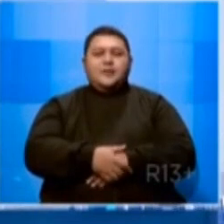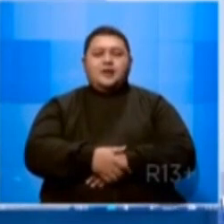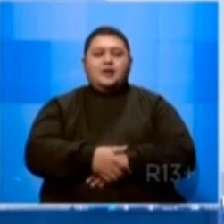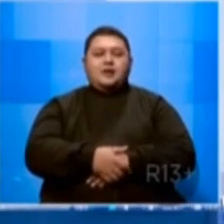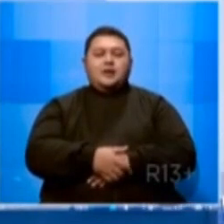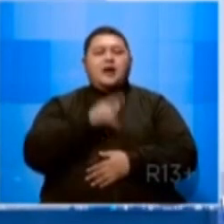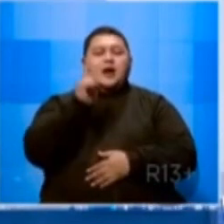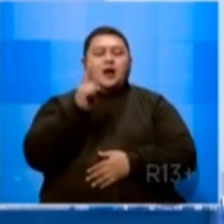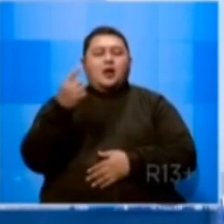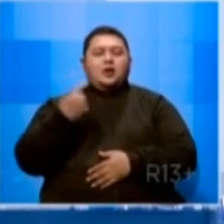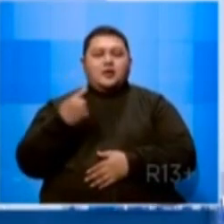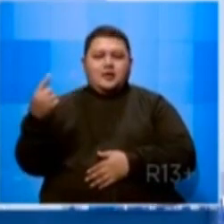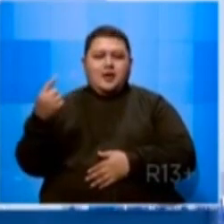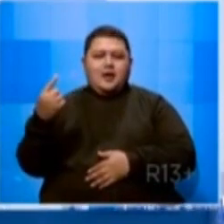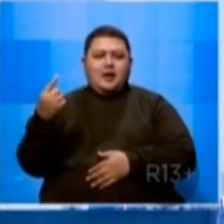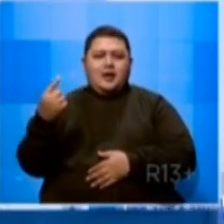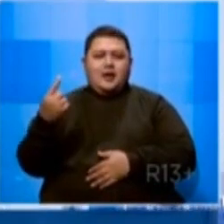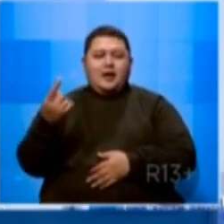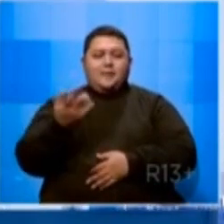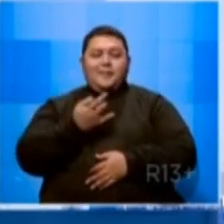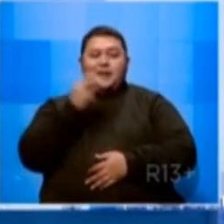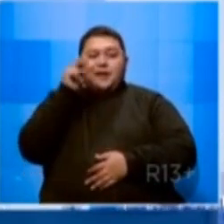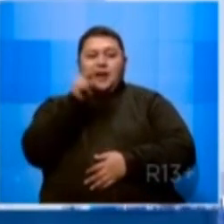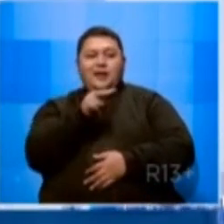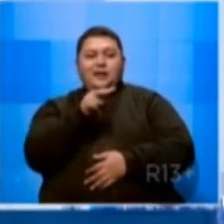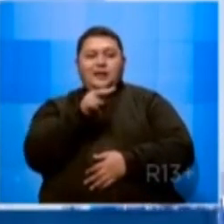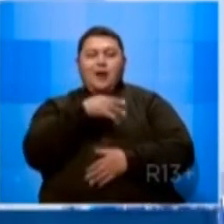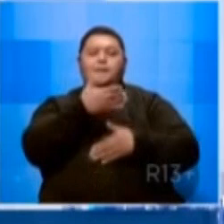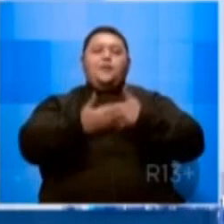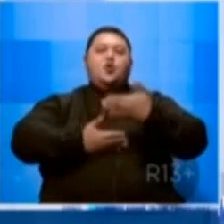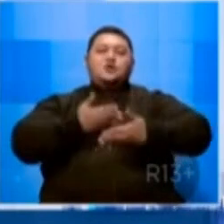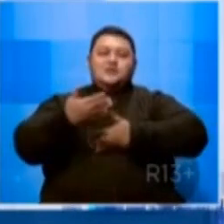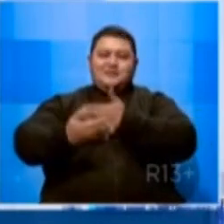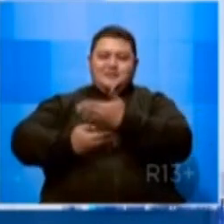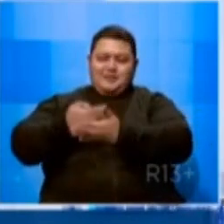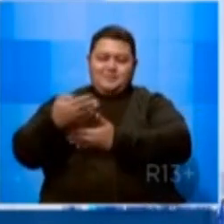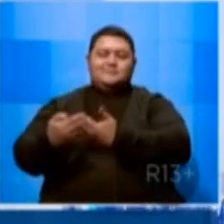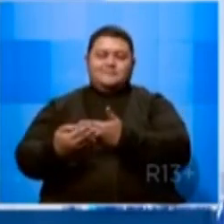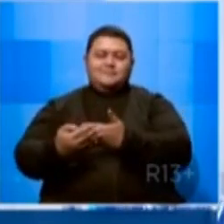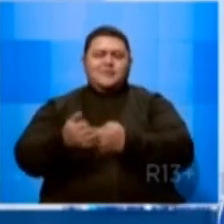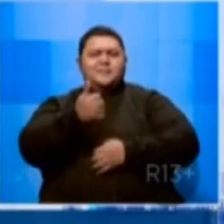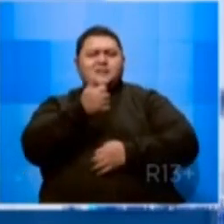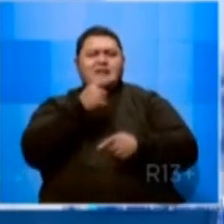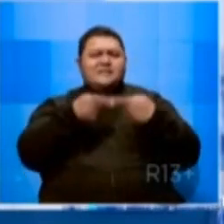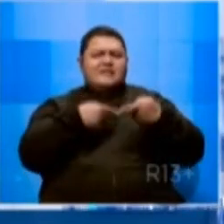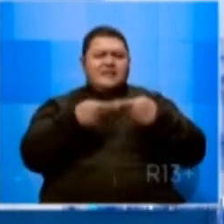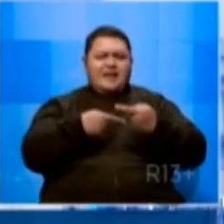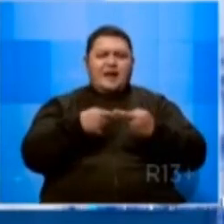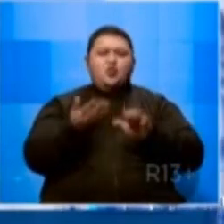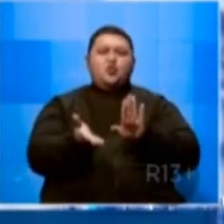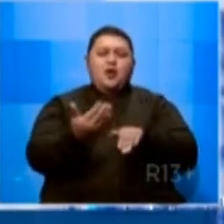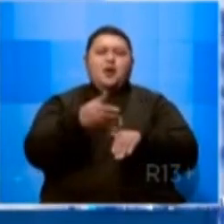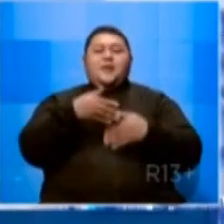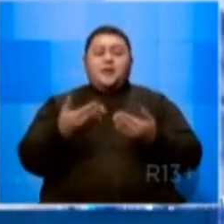kalau kita coba melihat perjalanannya mungkin anda bisa ceritakan lagi